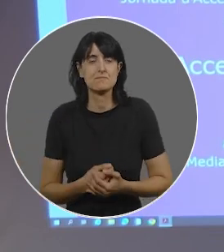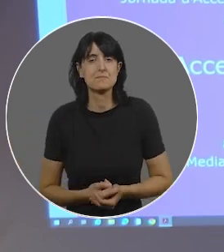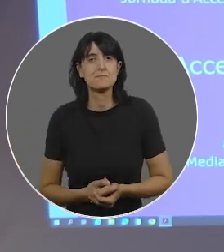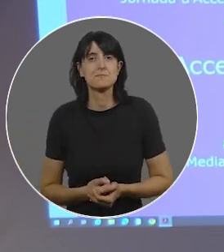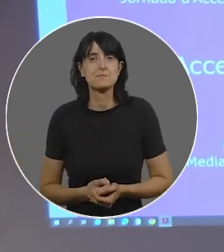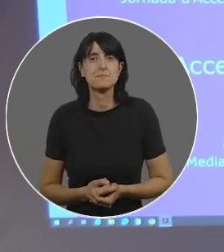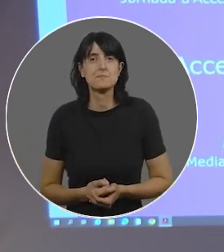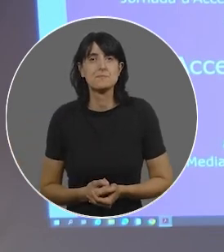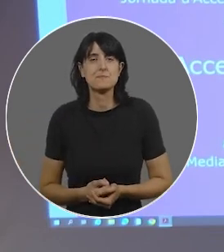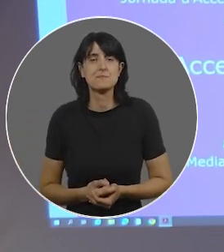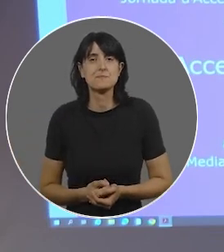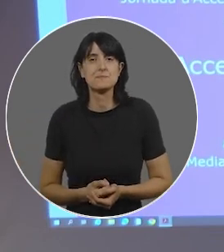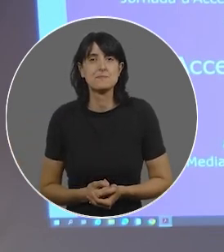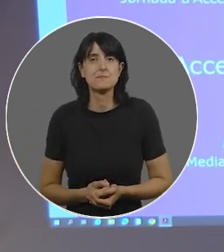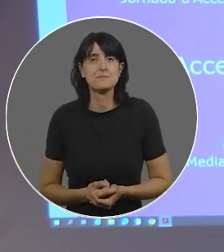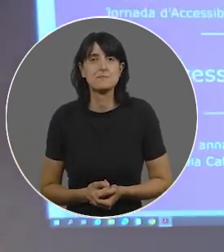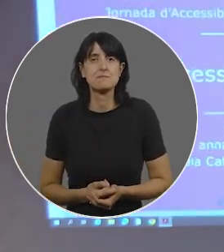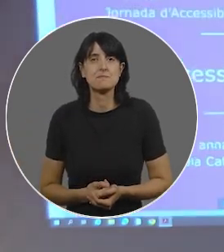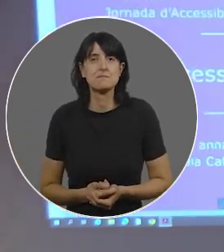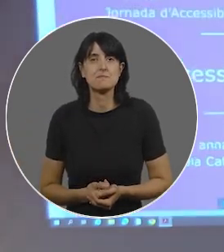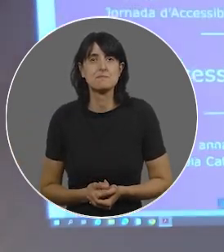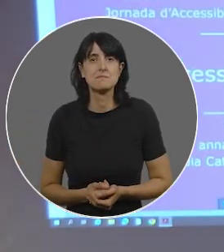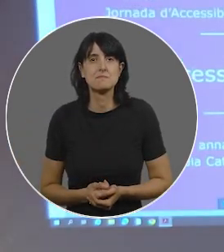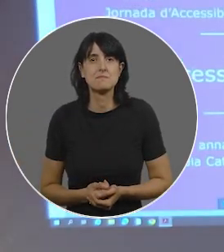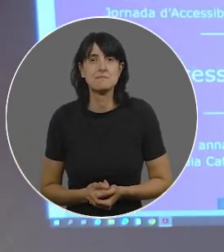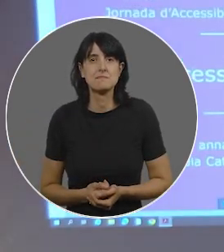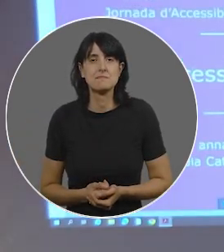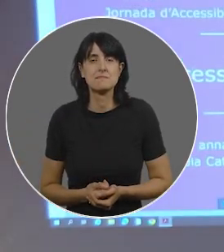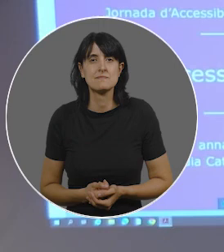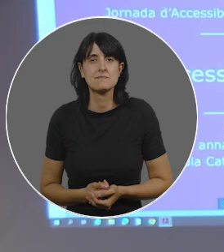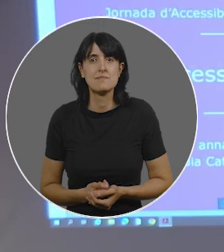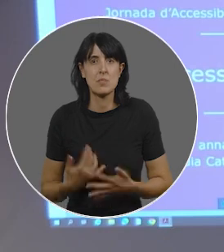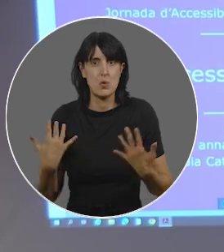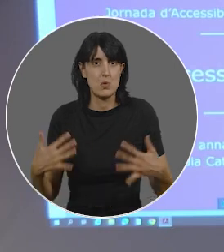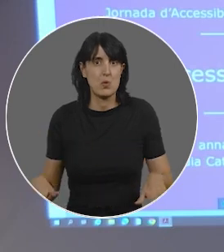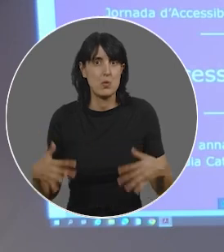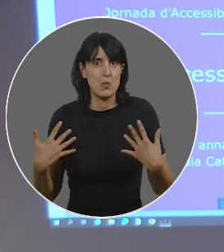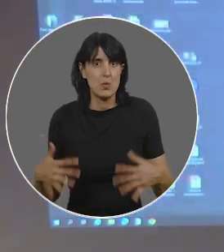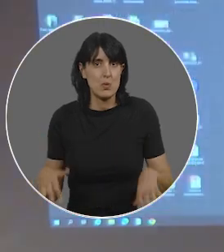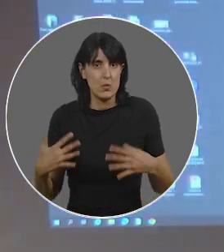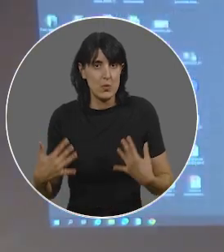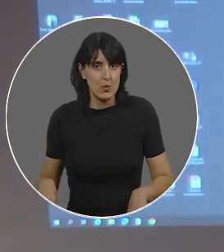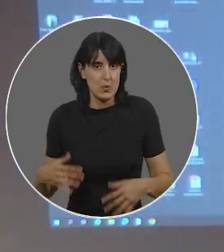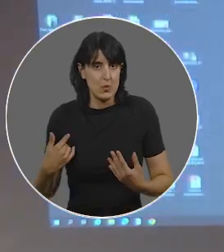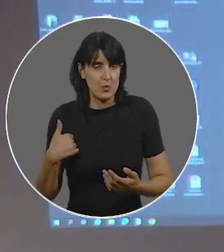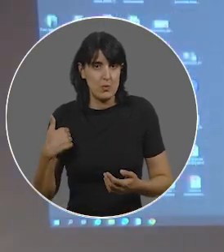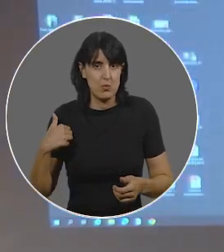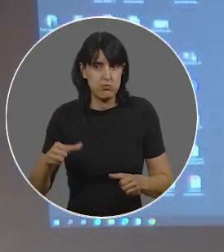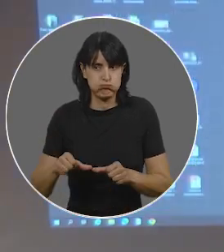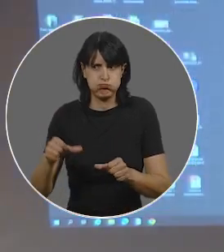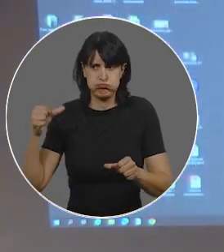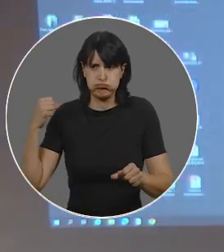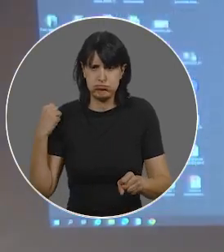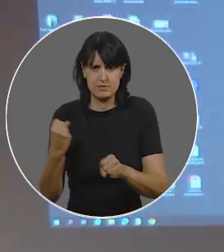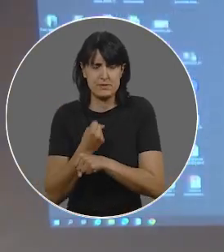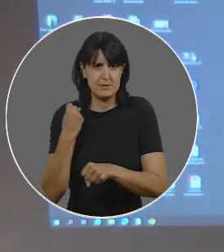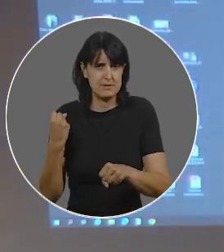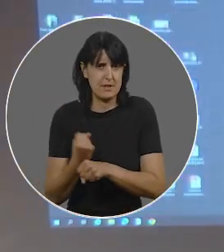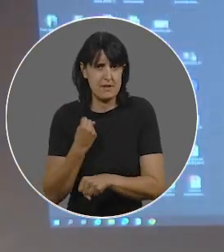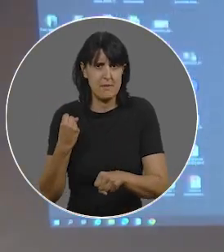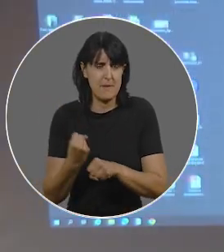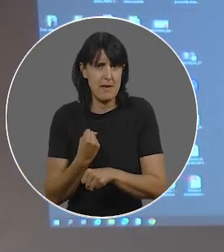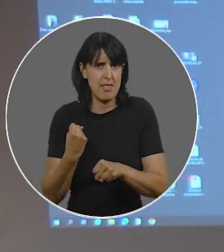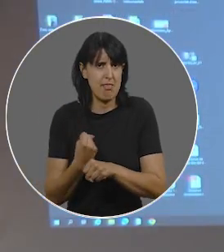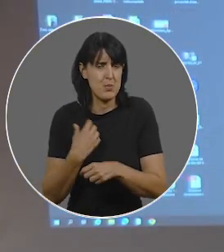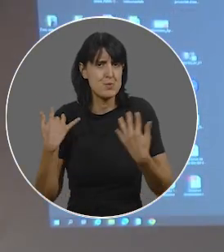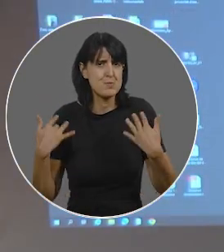Vale. Déu-n'hi-do totes les coses que s'estan fent, que ens